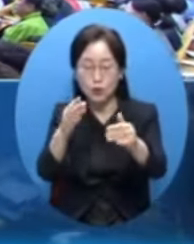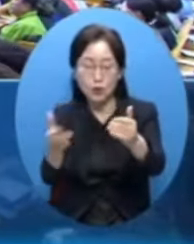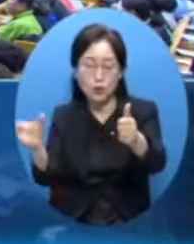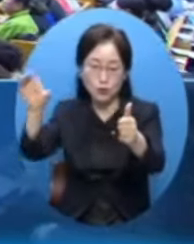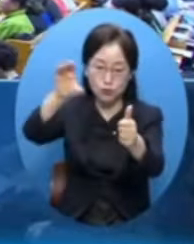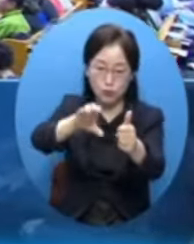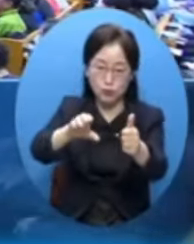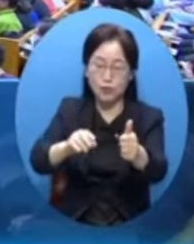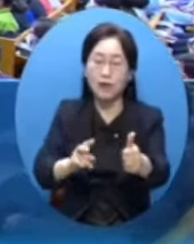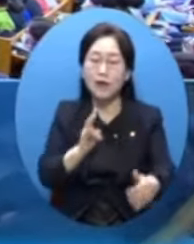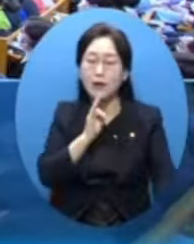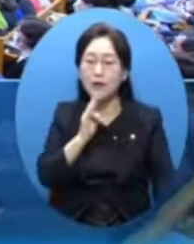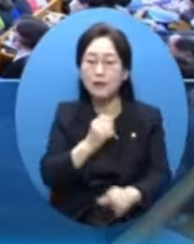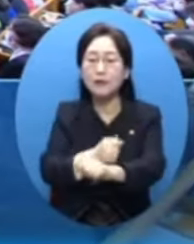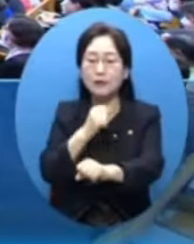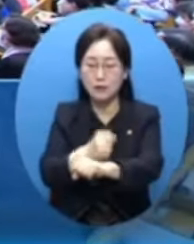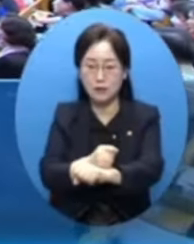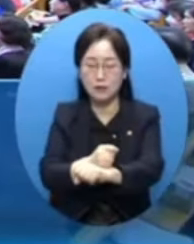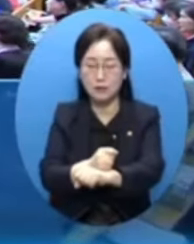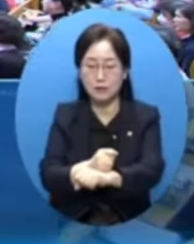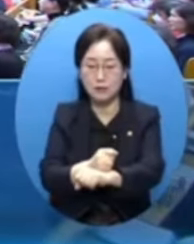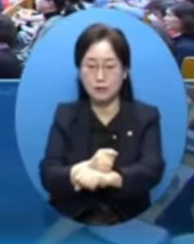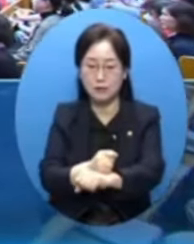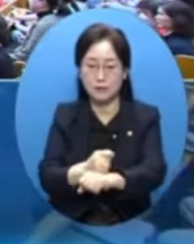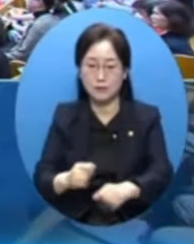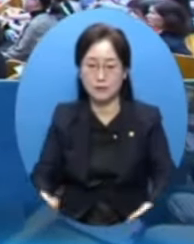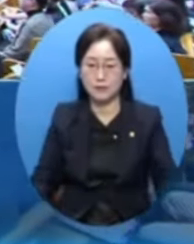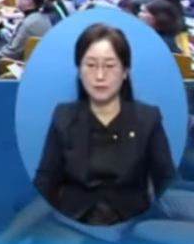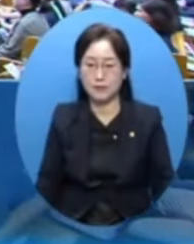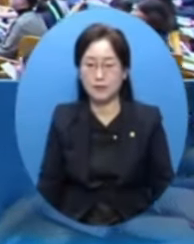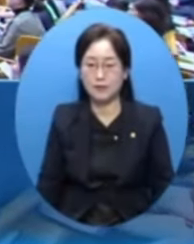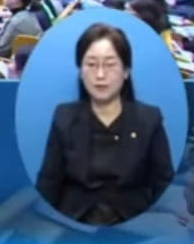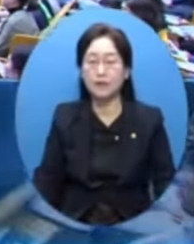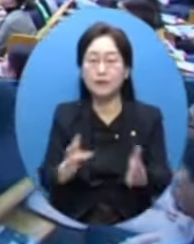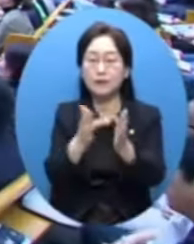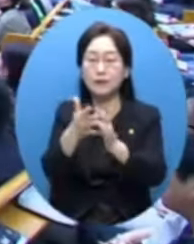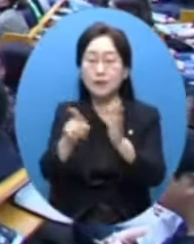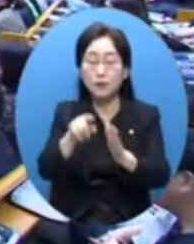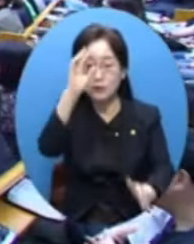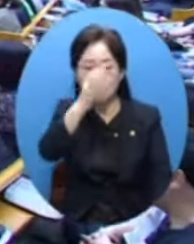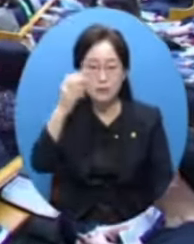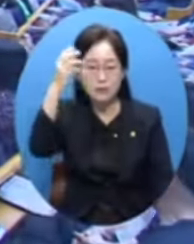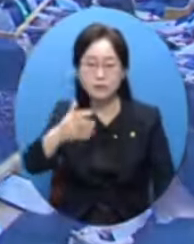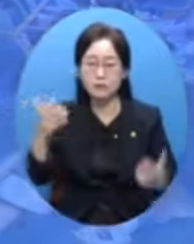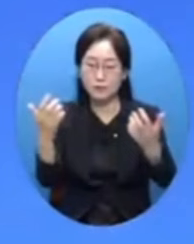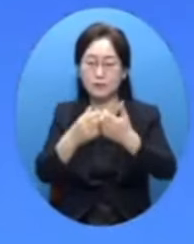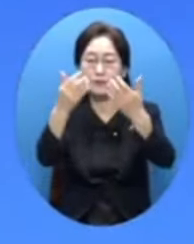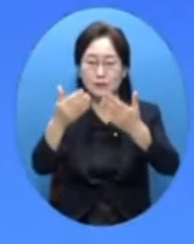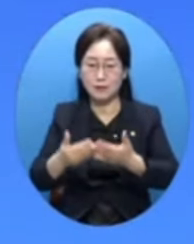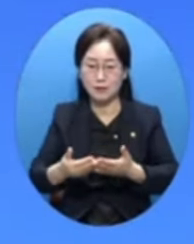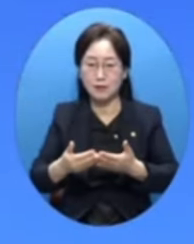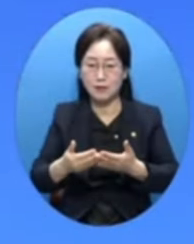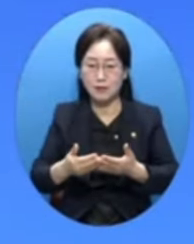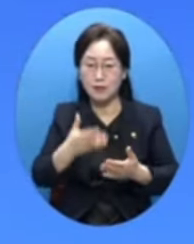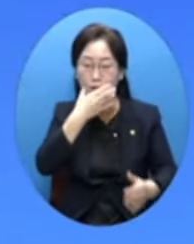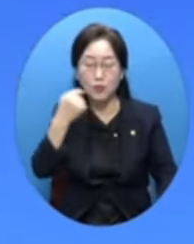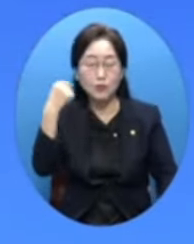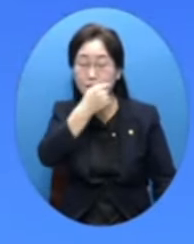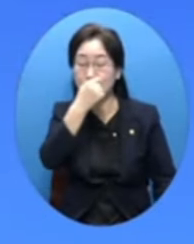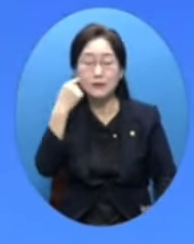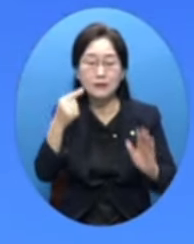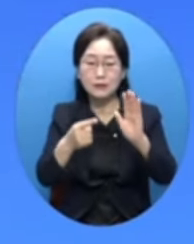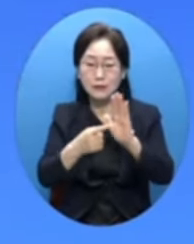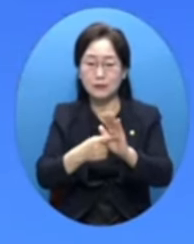그들이 예언을 할 것이라 할 것이요. 예수 믿고 성령 충만 받아 귀한 복음의 증인된